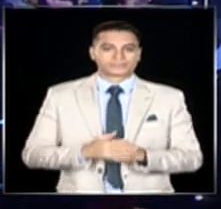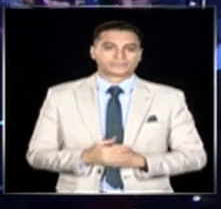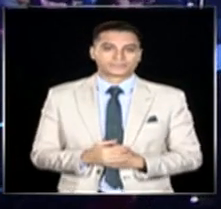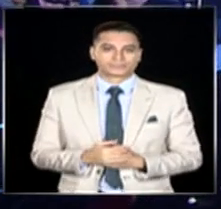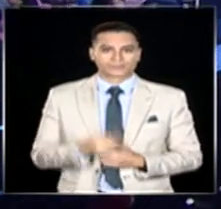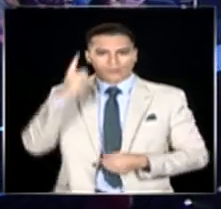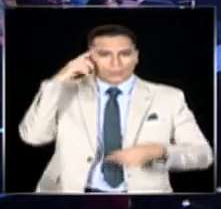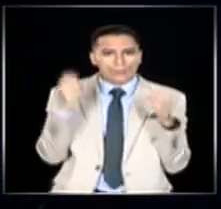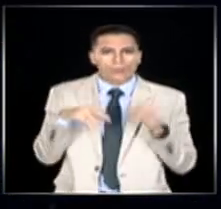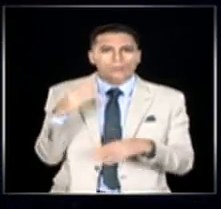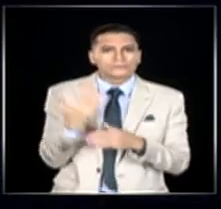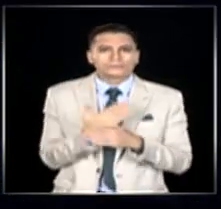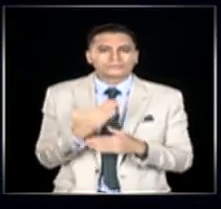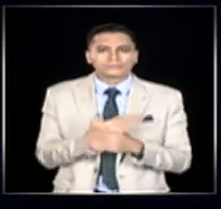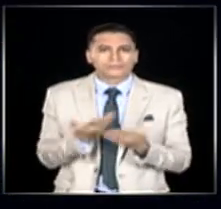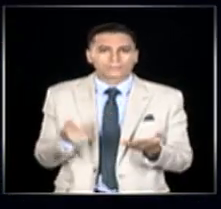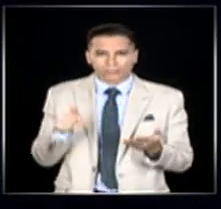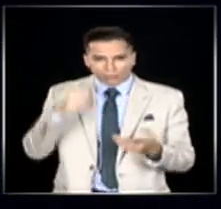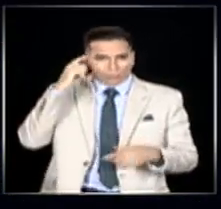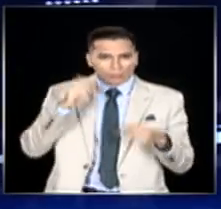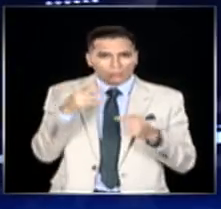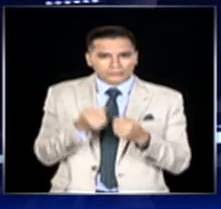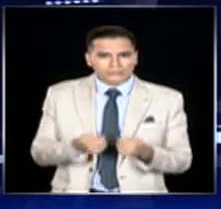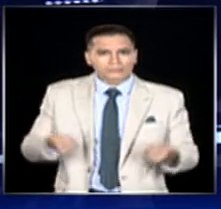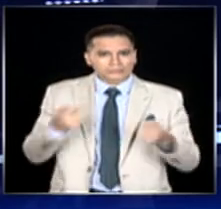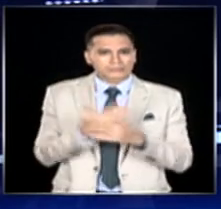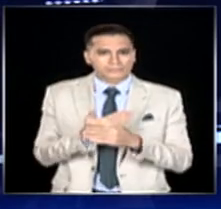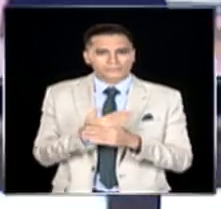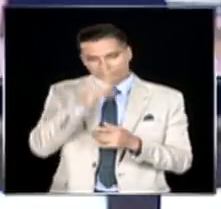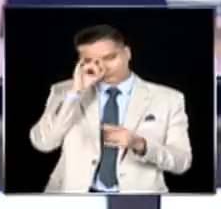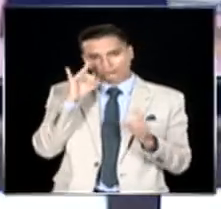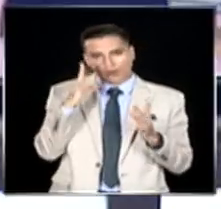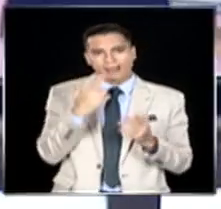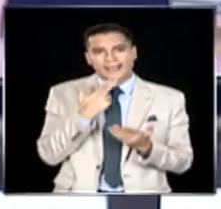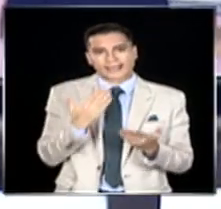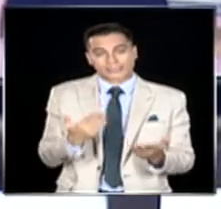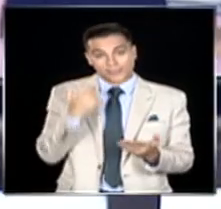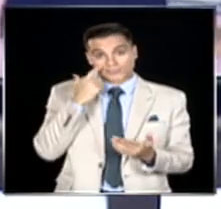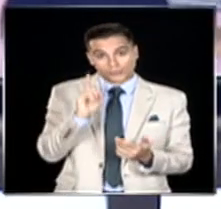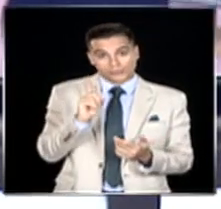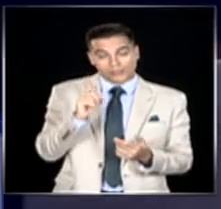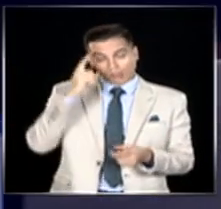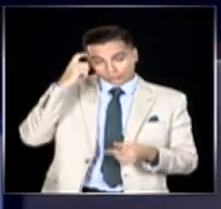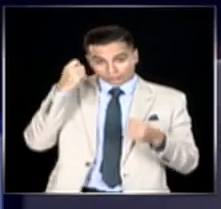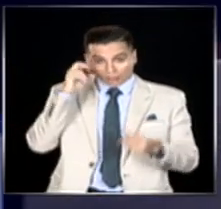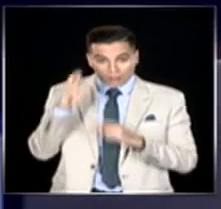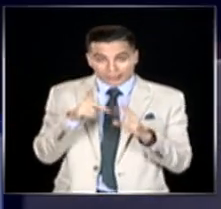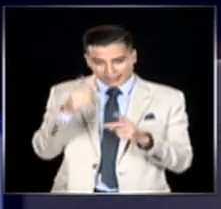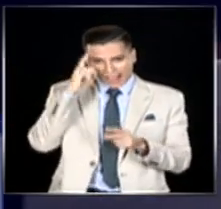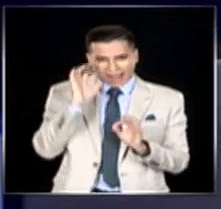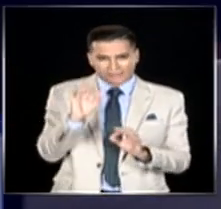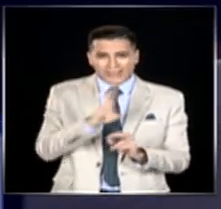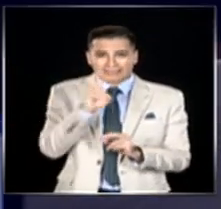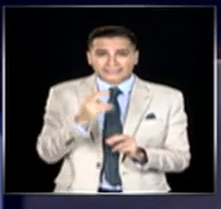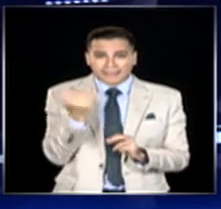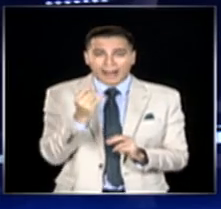ايه التوتر ده النهاردة؟ في ايه يا شاهد؟ ايه رأيك؟ ان شاء الله خير. بصي، تحت الضغط انت عارفة أسئلة